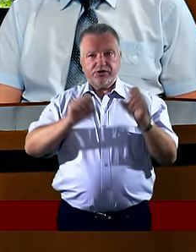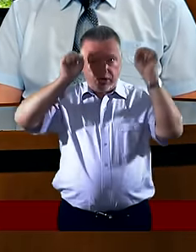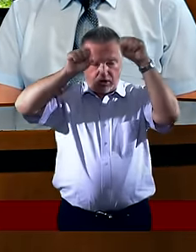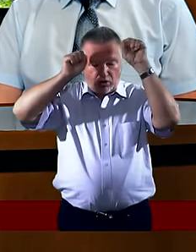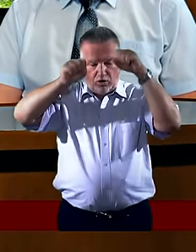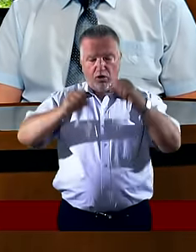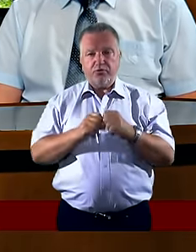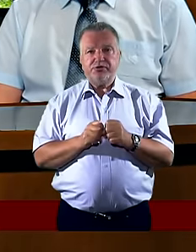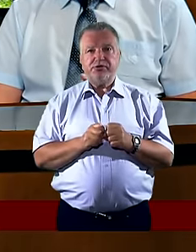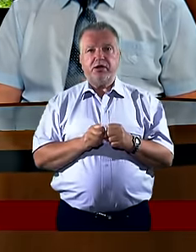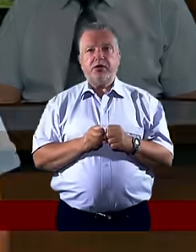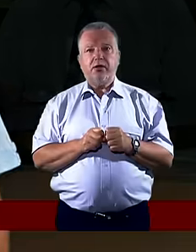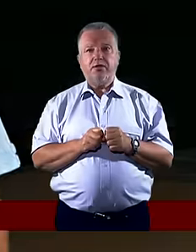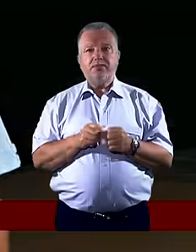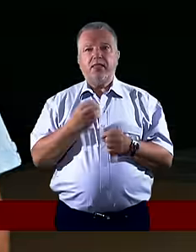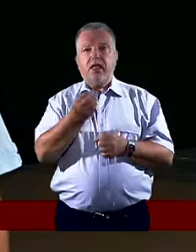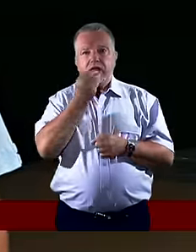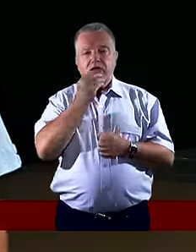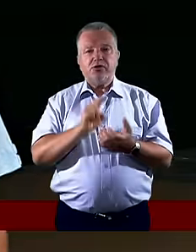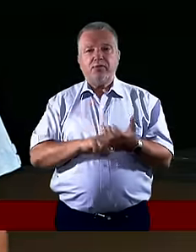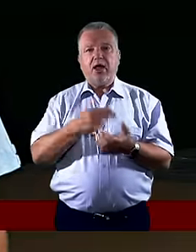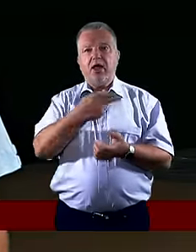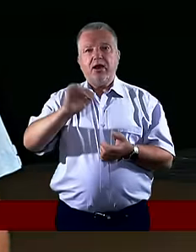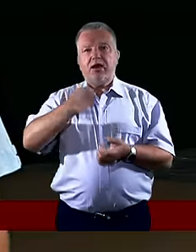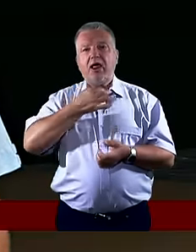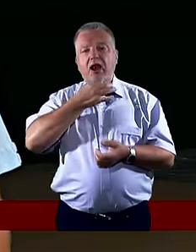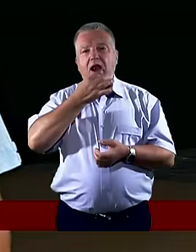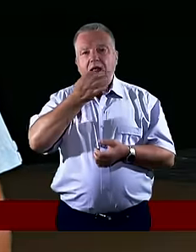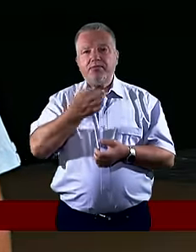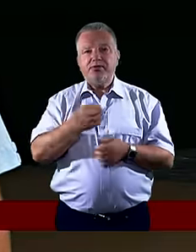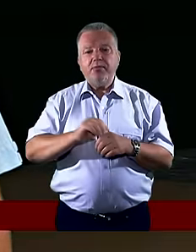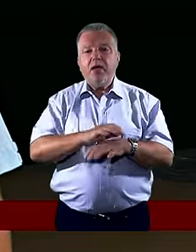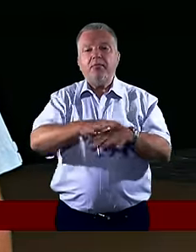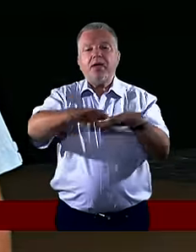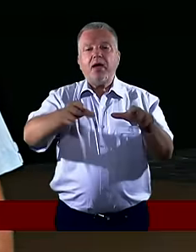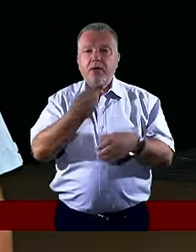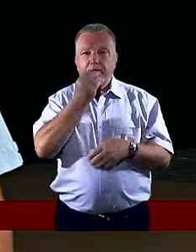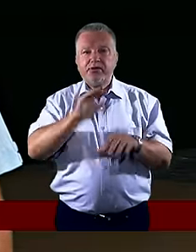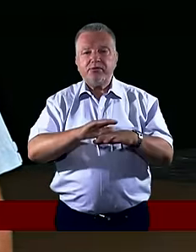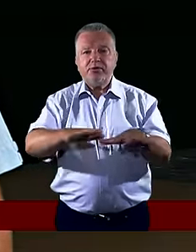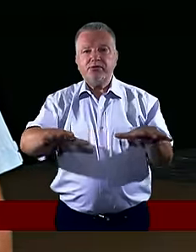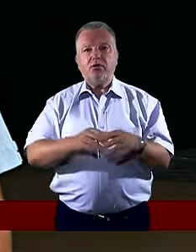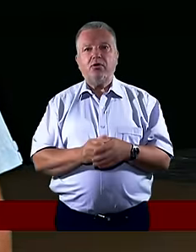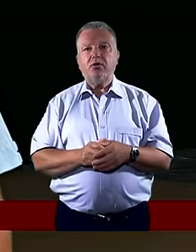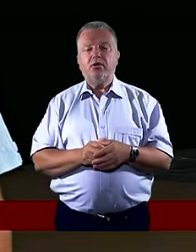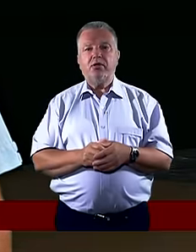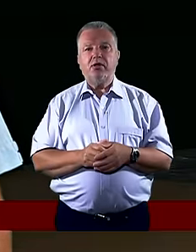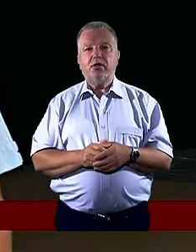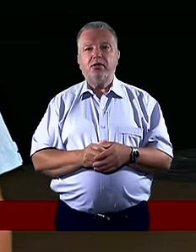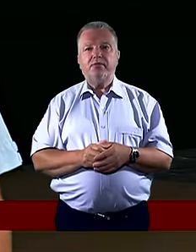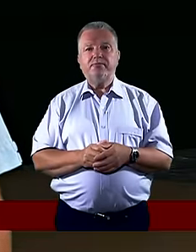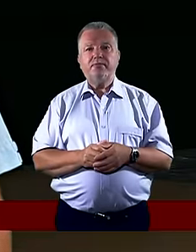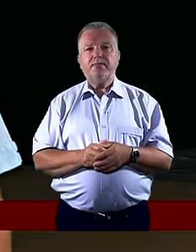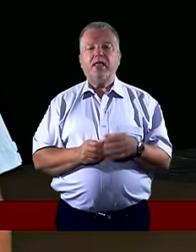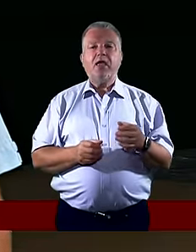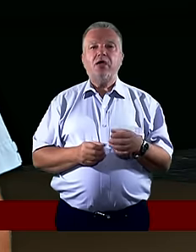wszystkie owce żerują na tym najlepszym pastwisku. I problem nasz jest, aby znaleźć takie